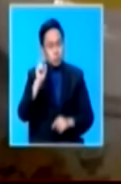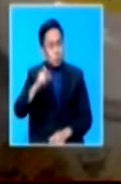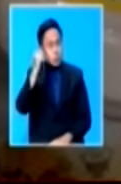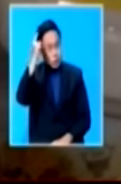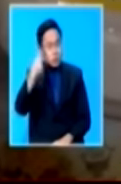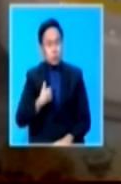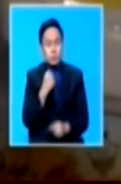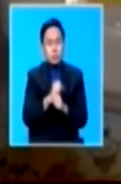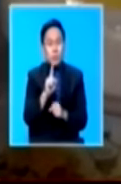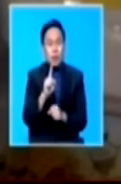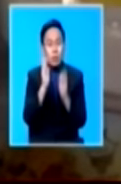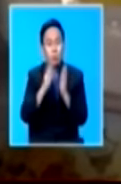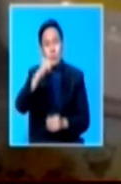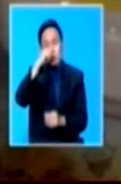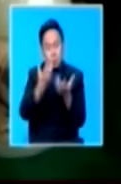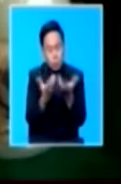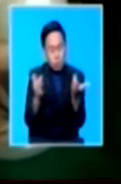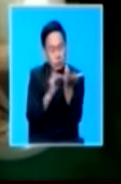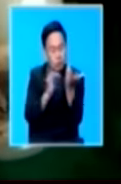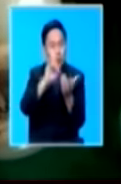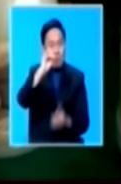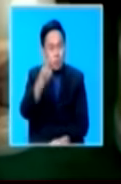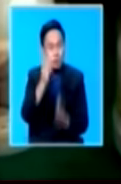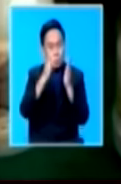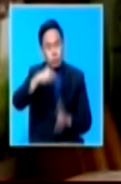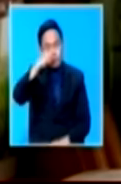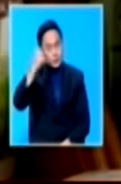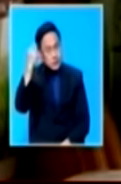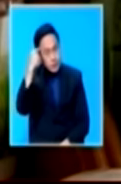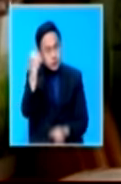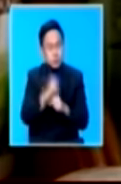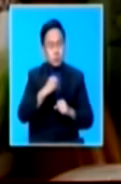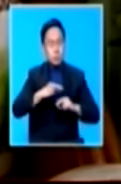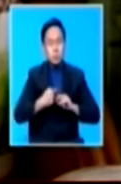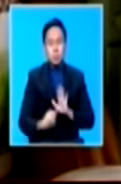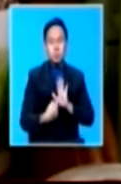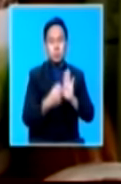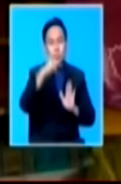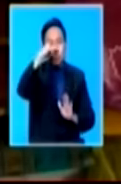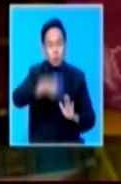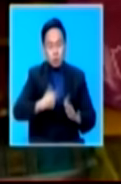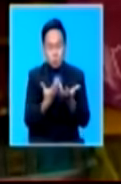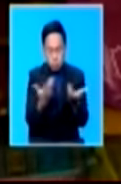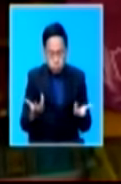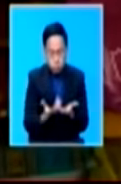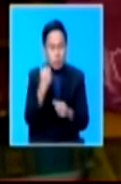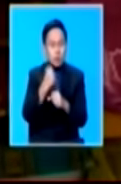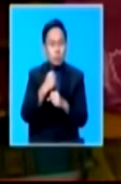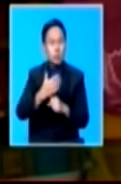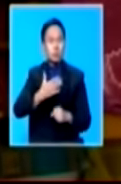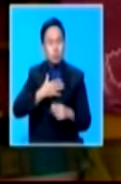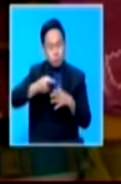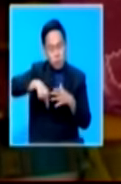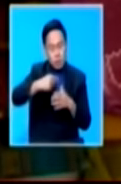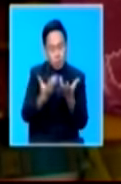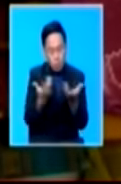ทยคือสิ่งใหม่ๆที่ผลิตออกมาคิดออกมาและมีความเอกลักษณ์ของคนไทยเกื้อกูลต่อการใช้วัตถุดิบในประเทศนะแล้วก็